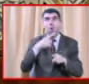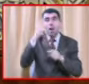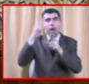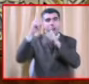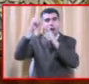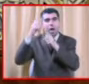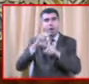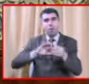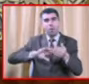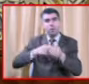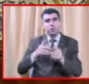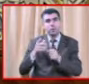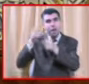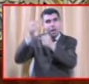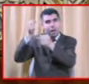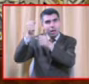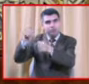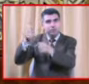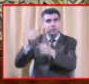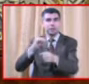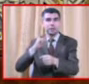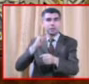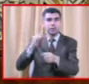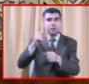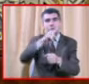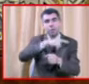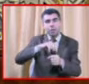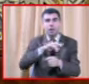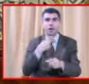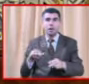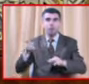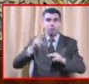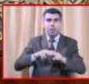بالدعاء لكي يرحم أرواح الضحايا،